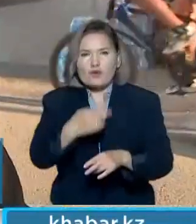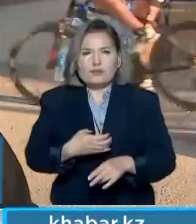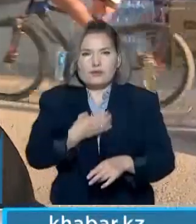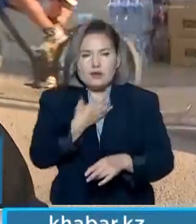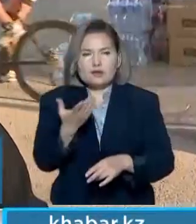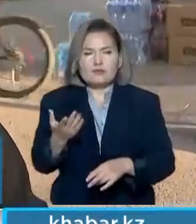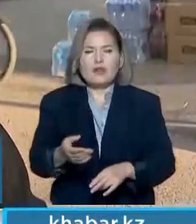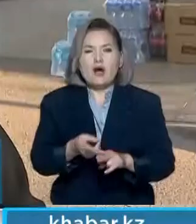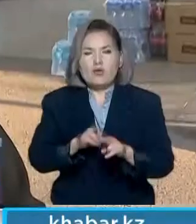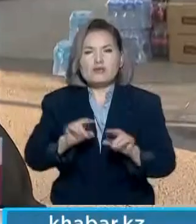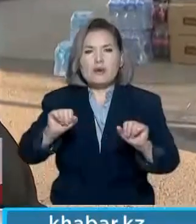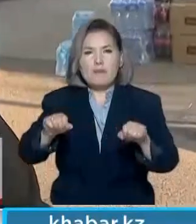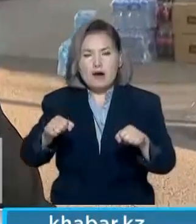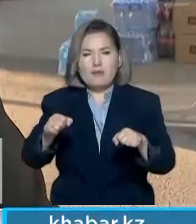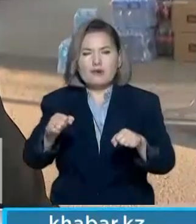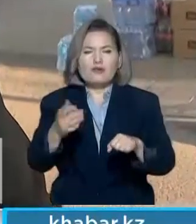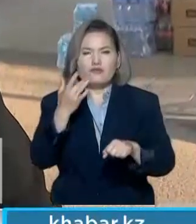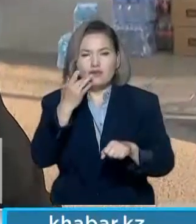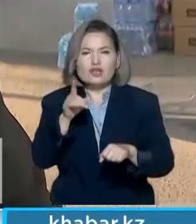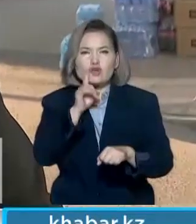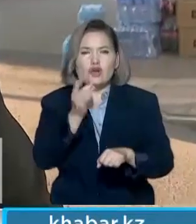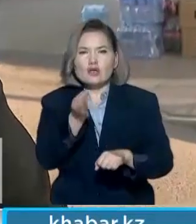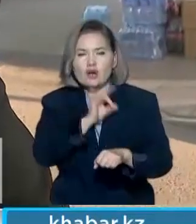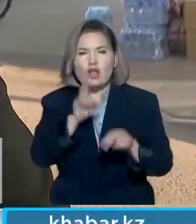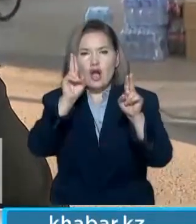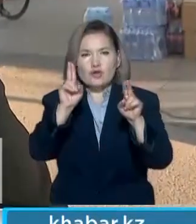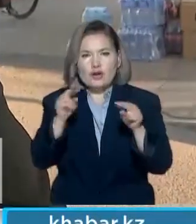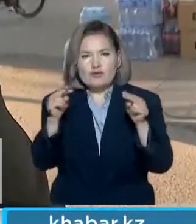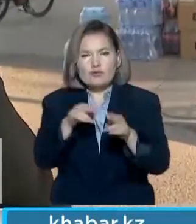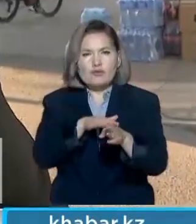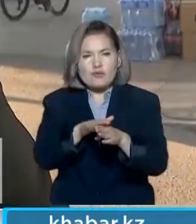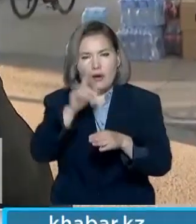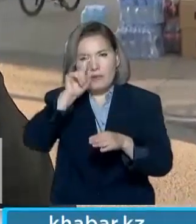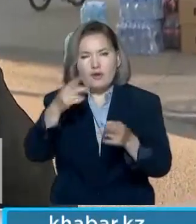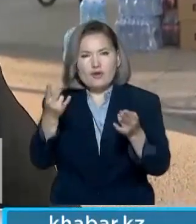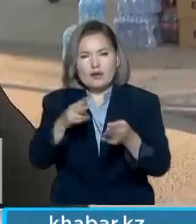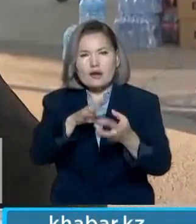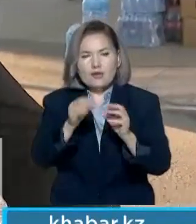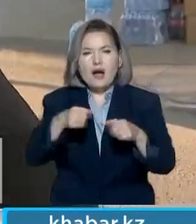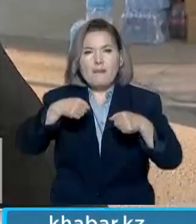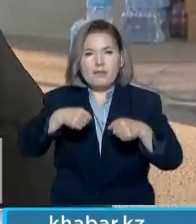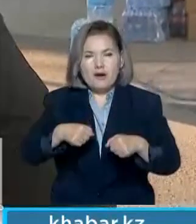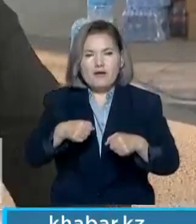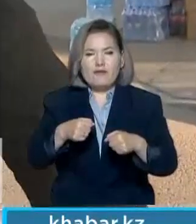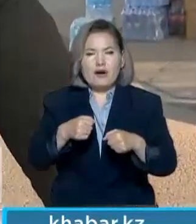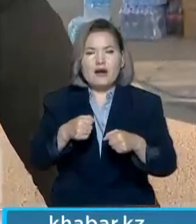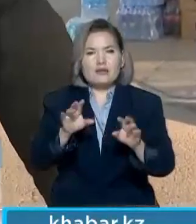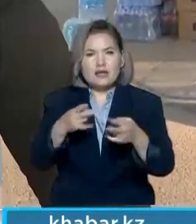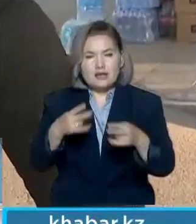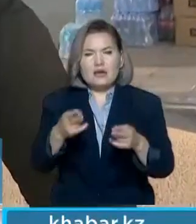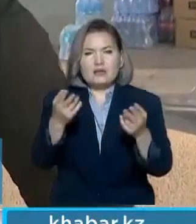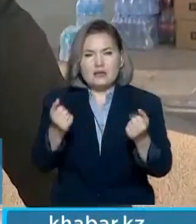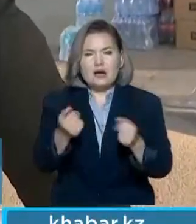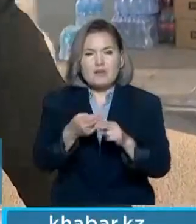тренд осы мопед, скутер дейтін. Бірақ сонда да жол ережесін сақтау керек, білу керек. Қазір бұларға права енді керек емес, бірақ сонда